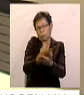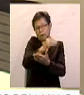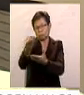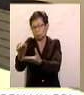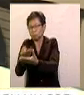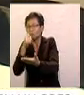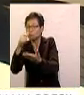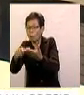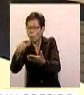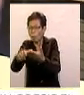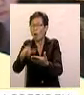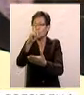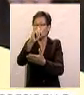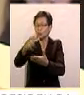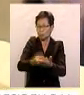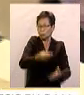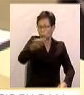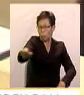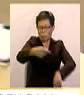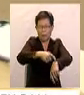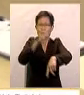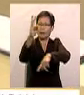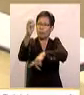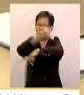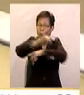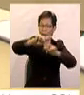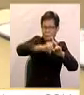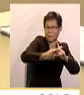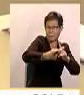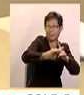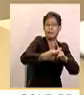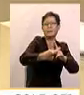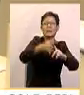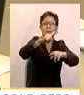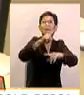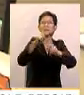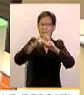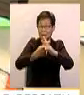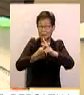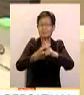dokumen yang perlu diberikan DOJ dalam tempoh 60 hari bermula tarikh beliau ditangkap.